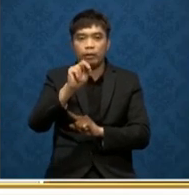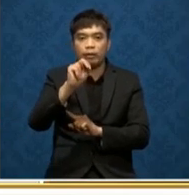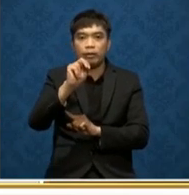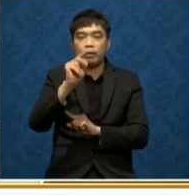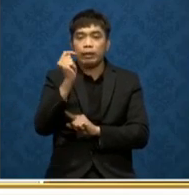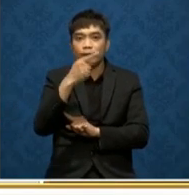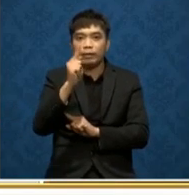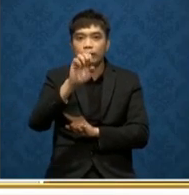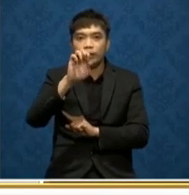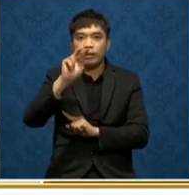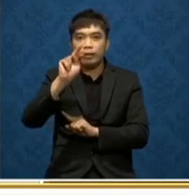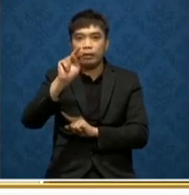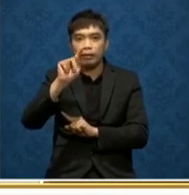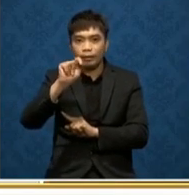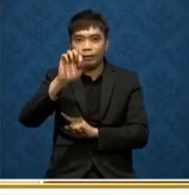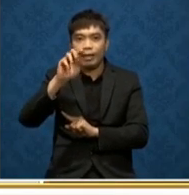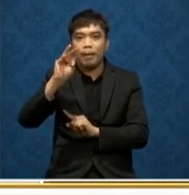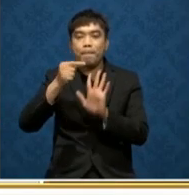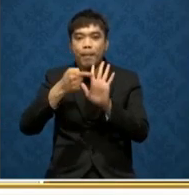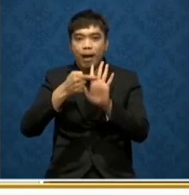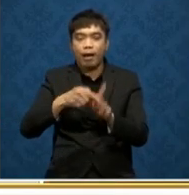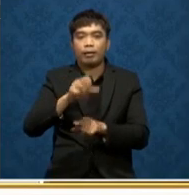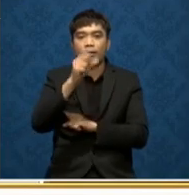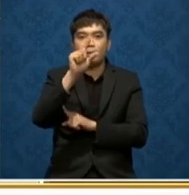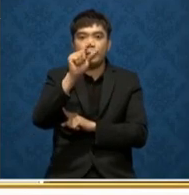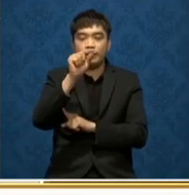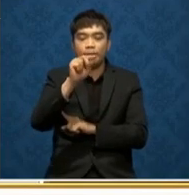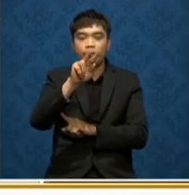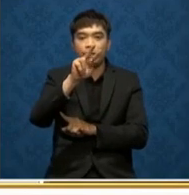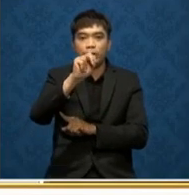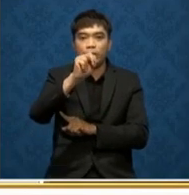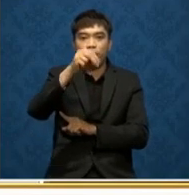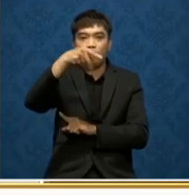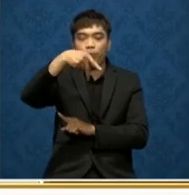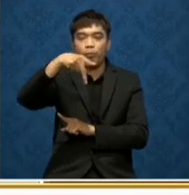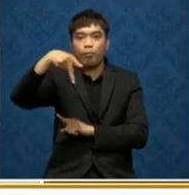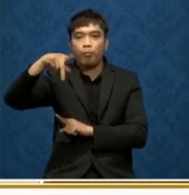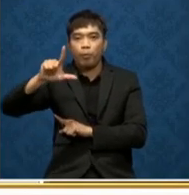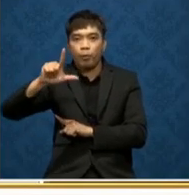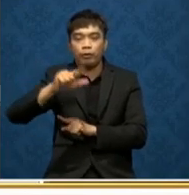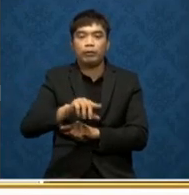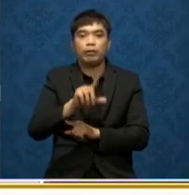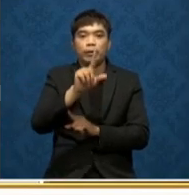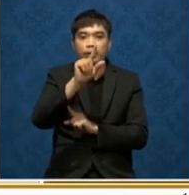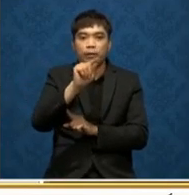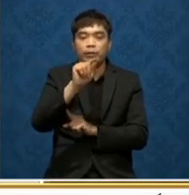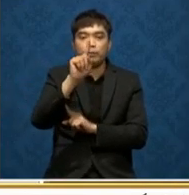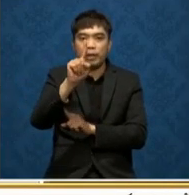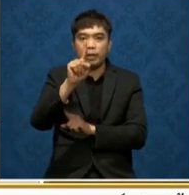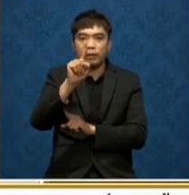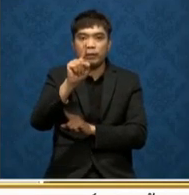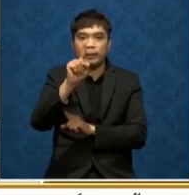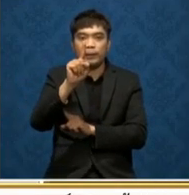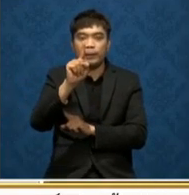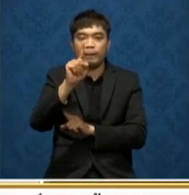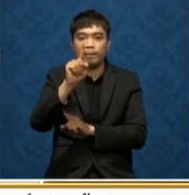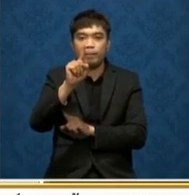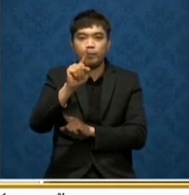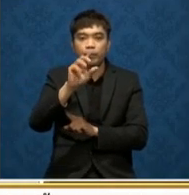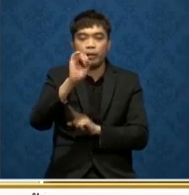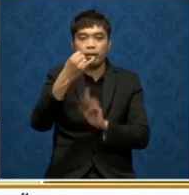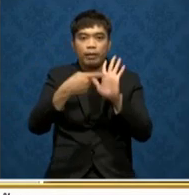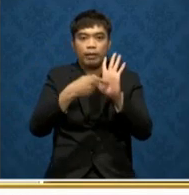ฉายแสง 20 นายนพพลเหลืองทองนารา 21 นาย